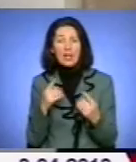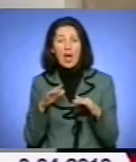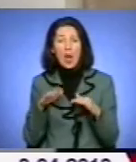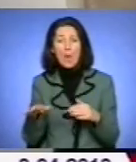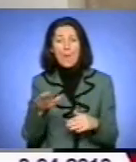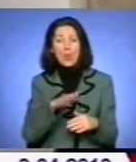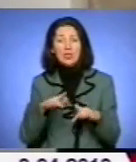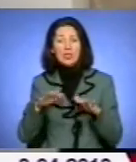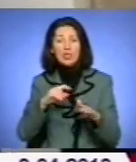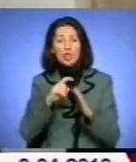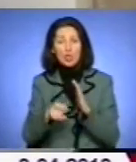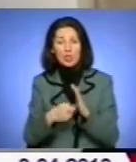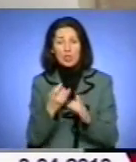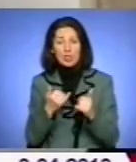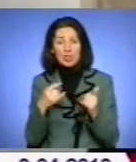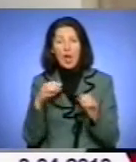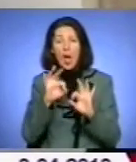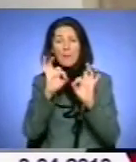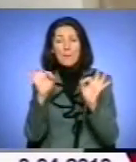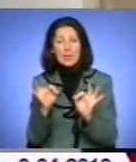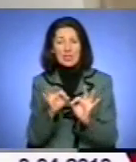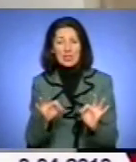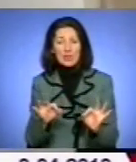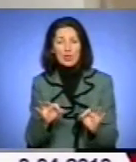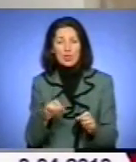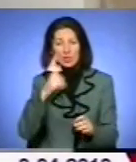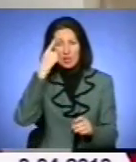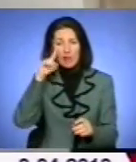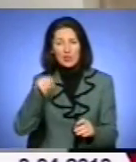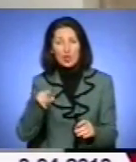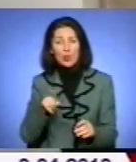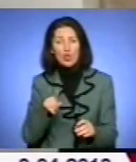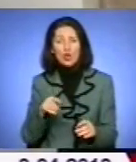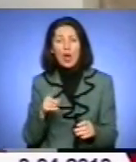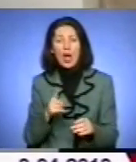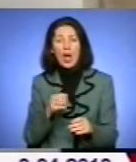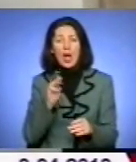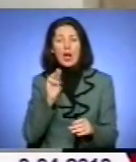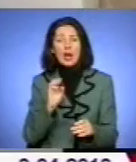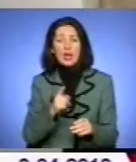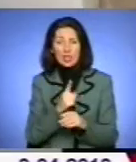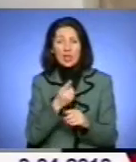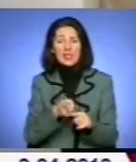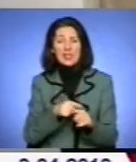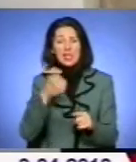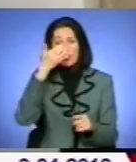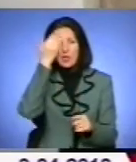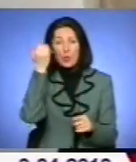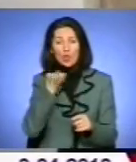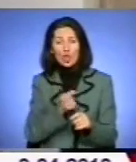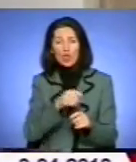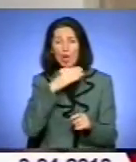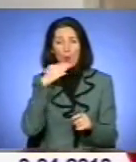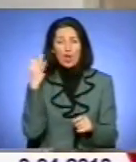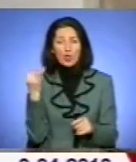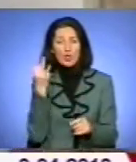діяльності дослідження для мистецтвознавців, тому що жанр цей, він призабутий і дуже багато цікавих